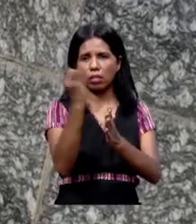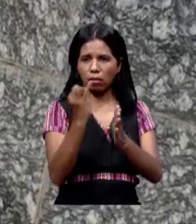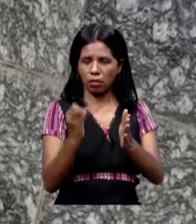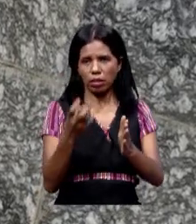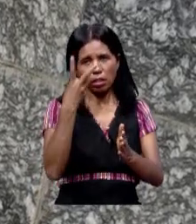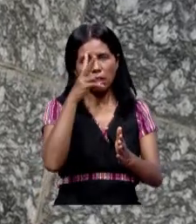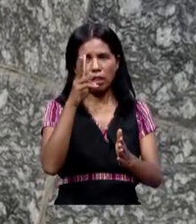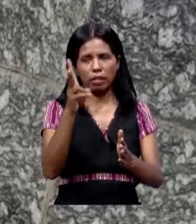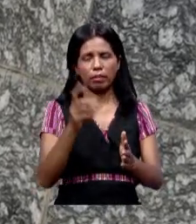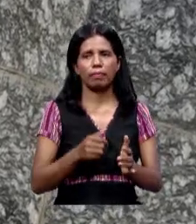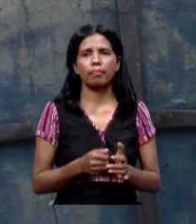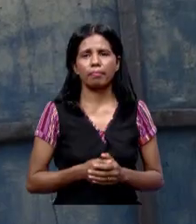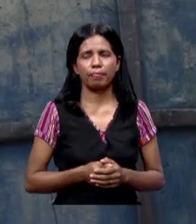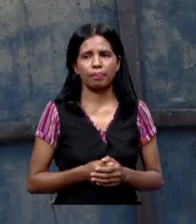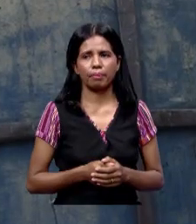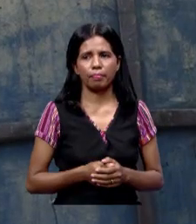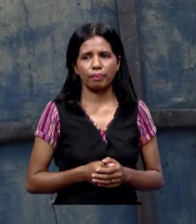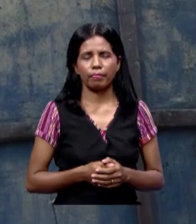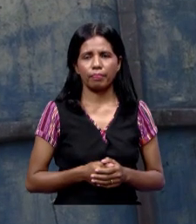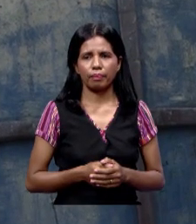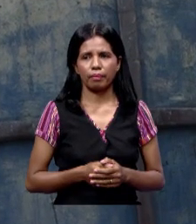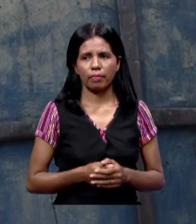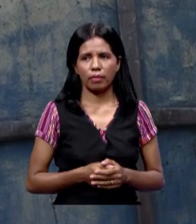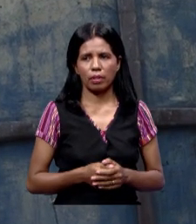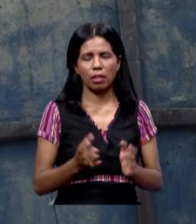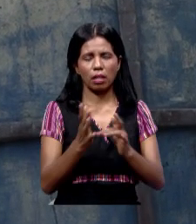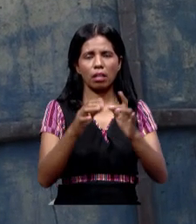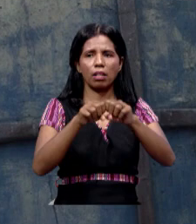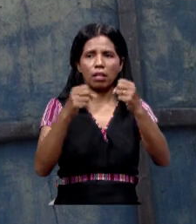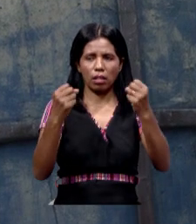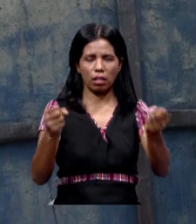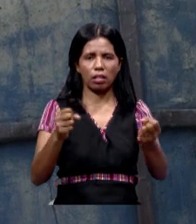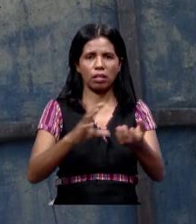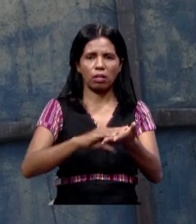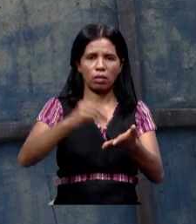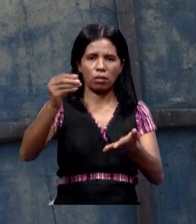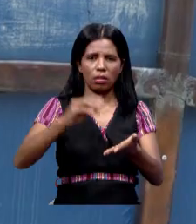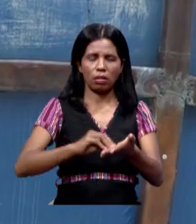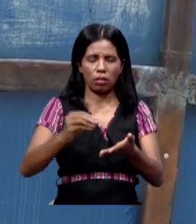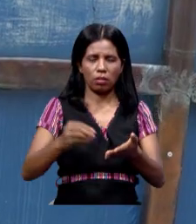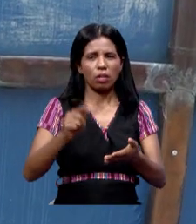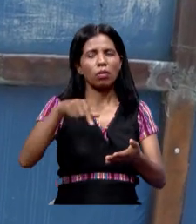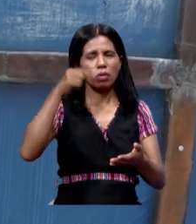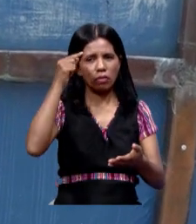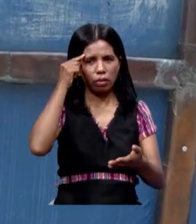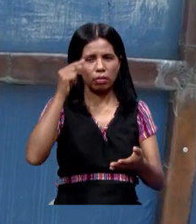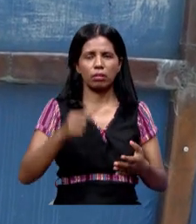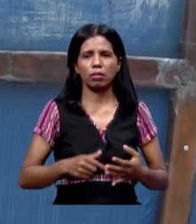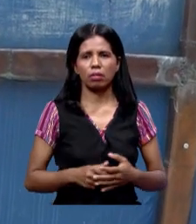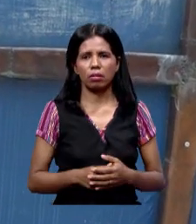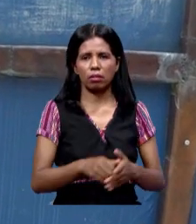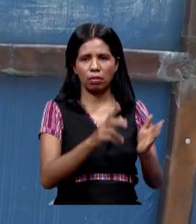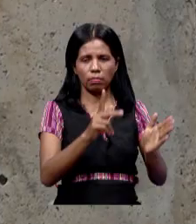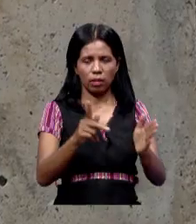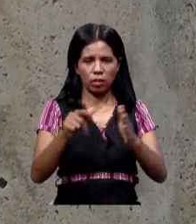ver só balu né na cloque rotuana e governo plano